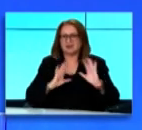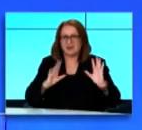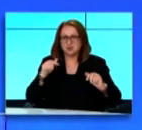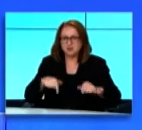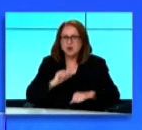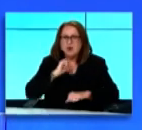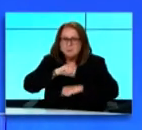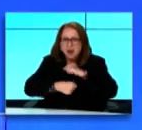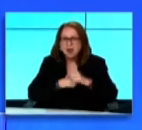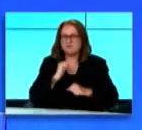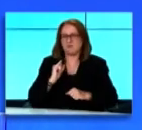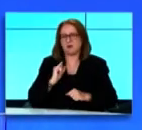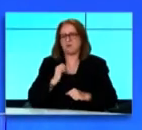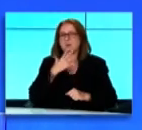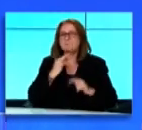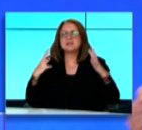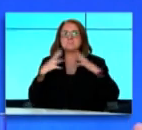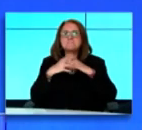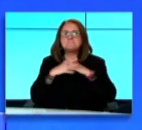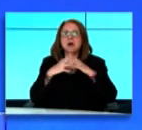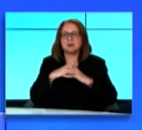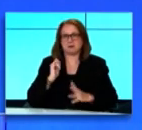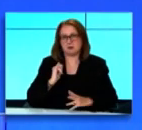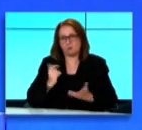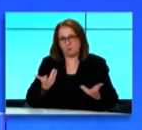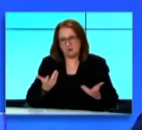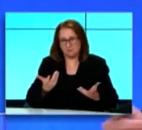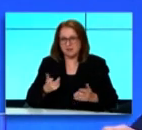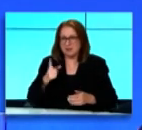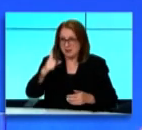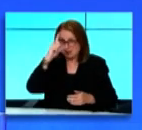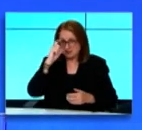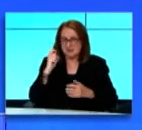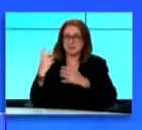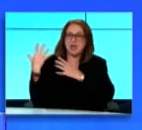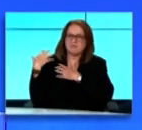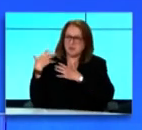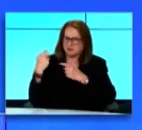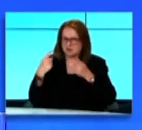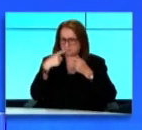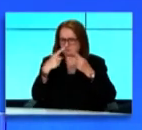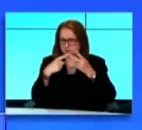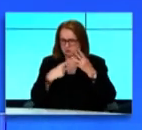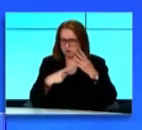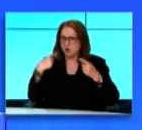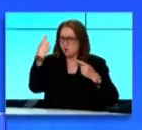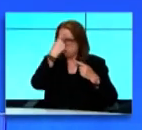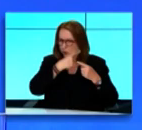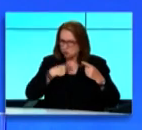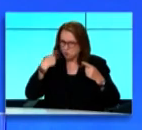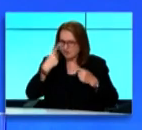είναι πολλών ειδών. Είναι πολιτικές, οι επιχειρησιακές, είναι ατομικές, μπορεί